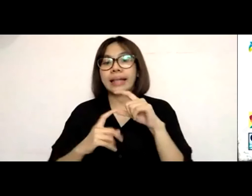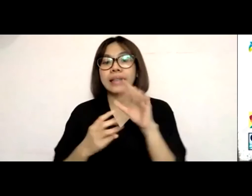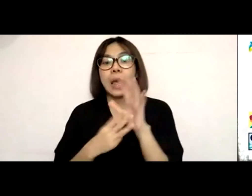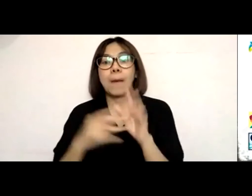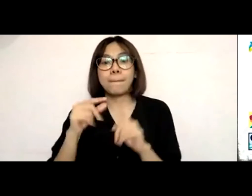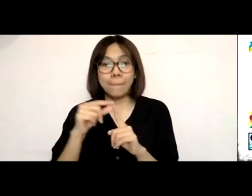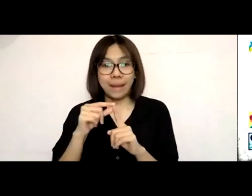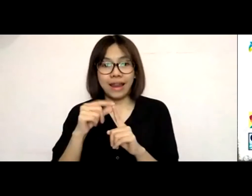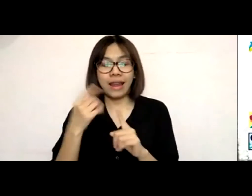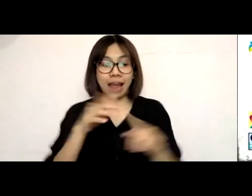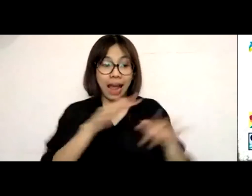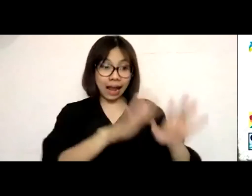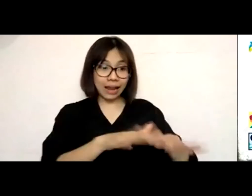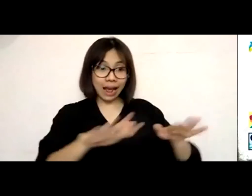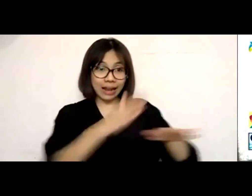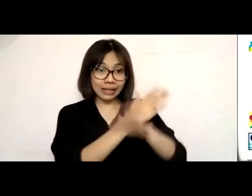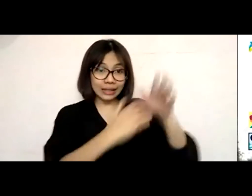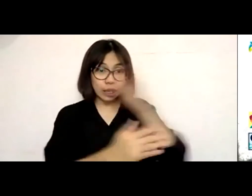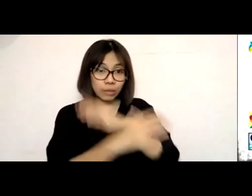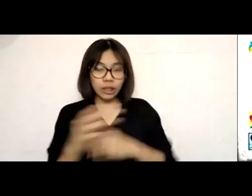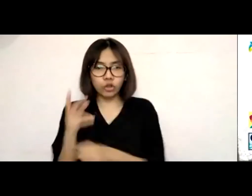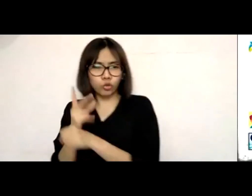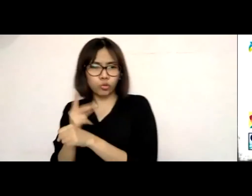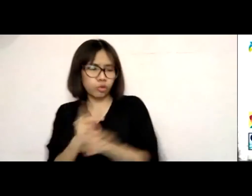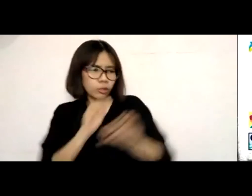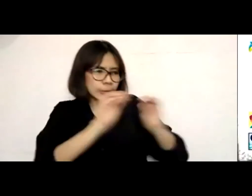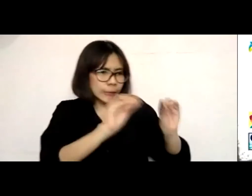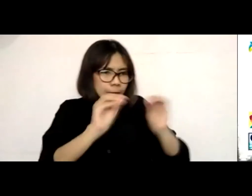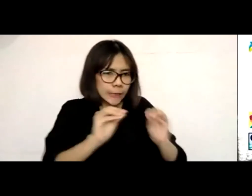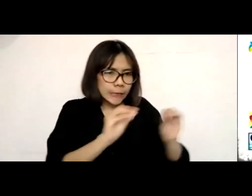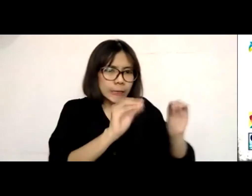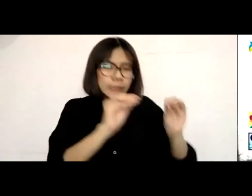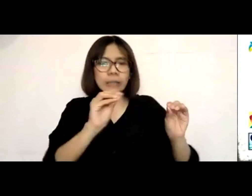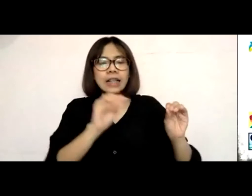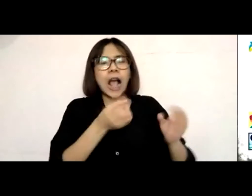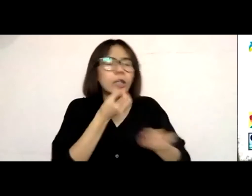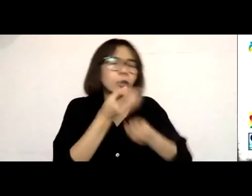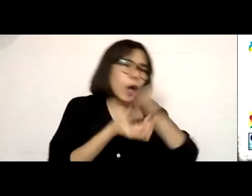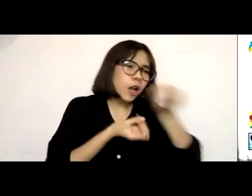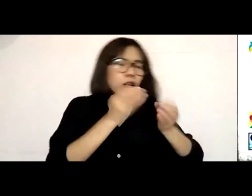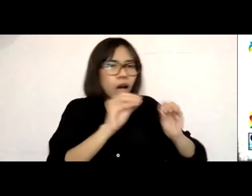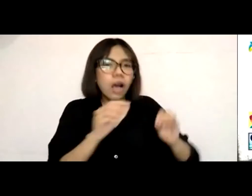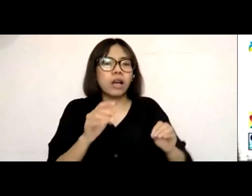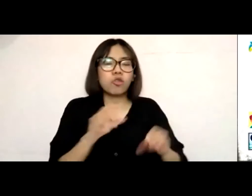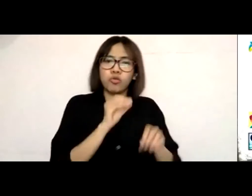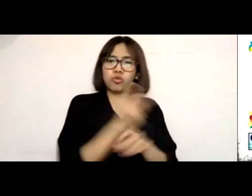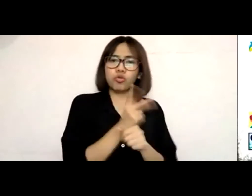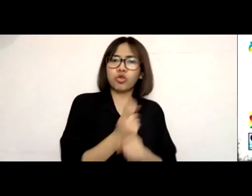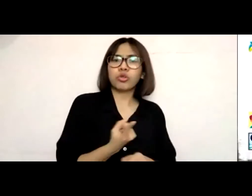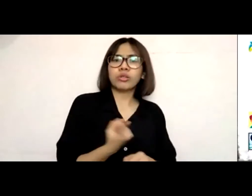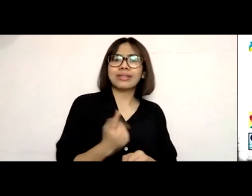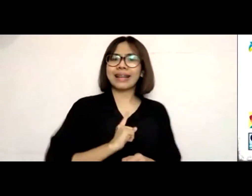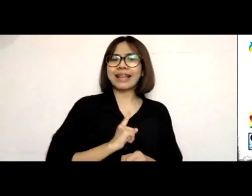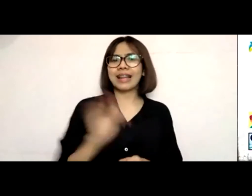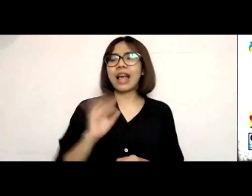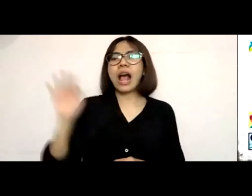dilatih, dibimbing bersama-sama sekolah, guru, dan orang tua untuk mengembangkan